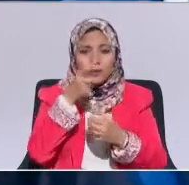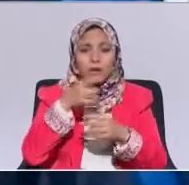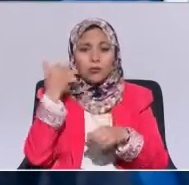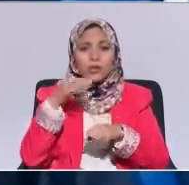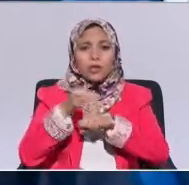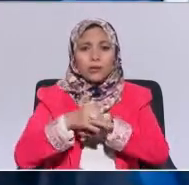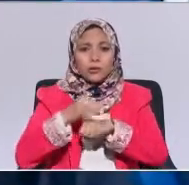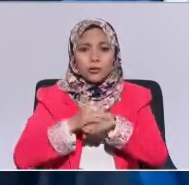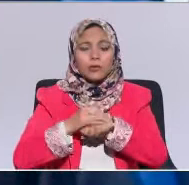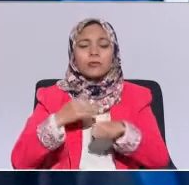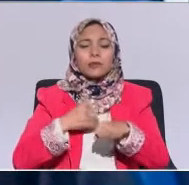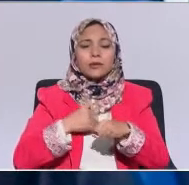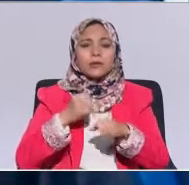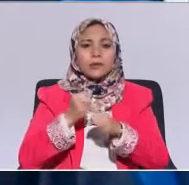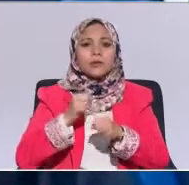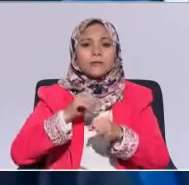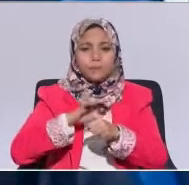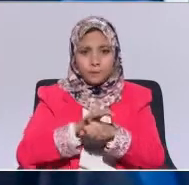في مستشفى صدر المعموره،